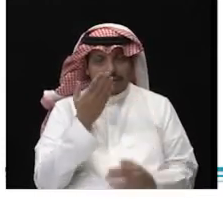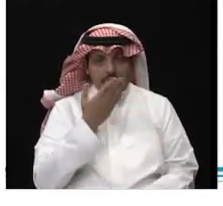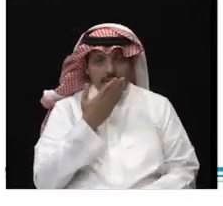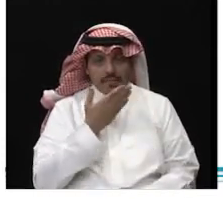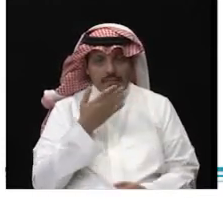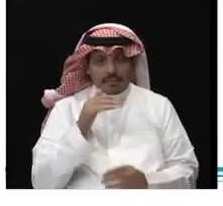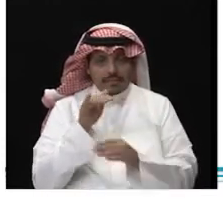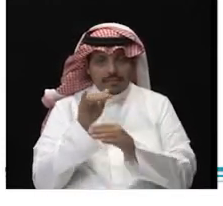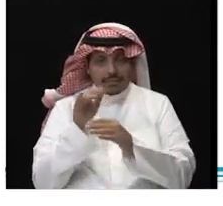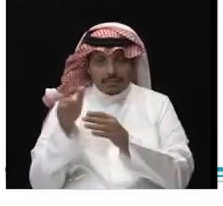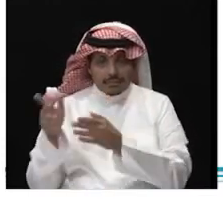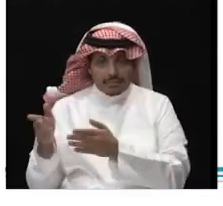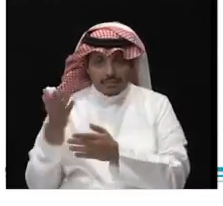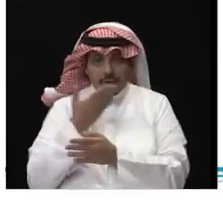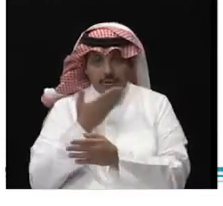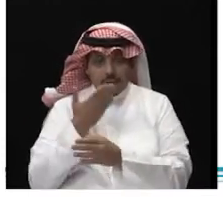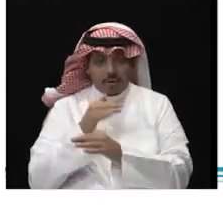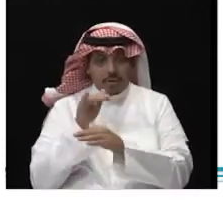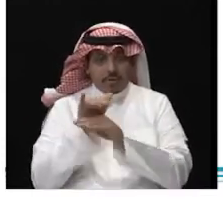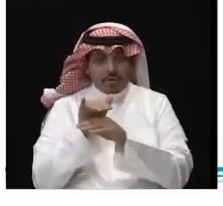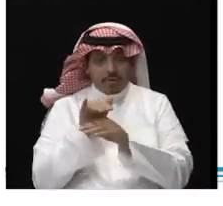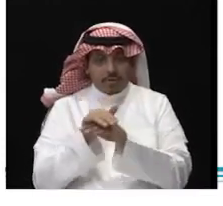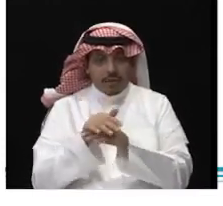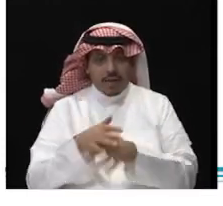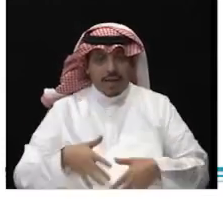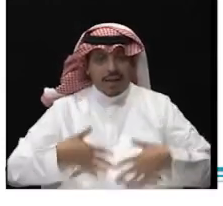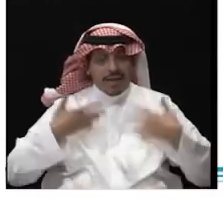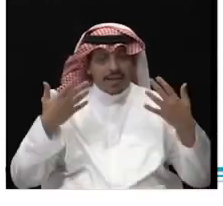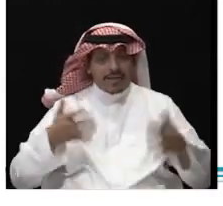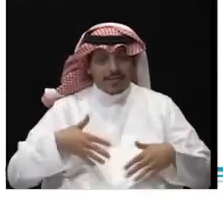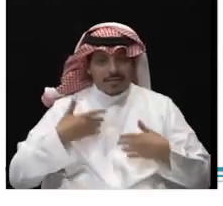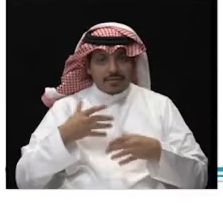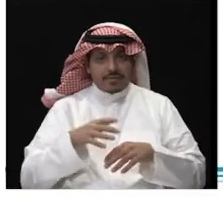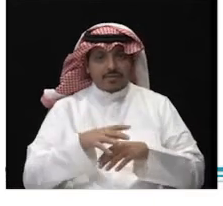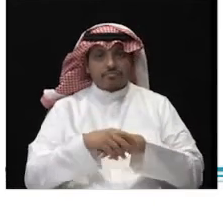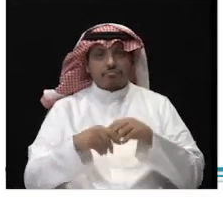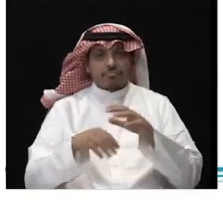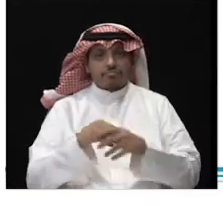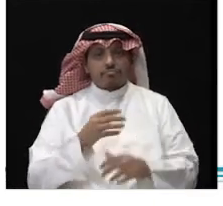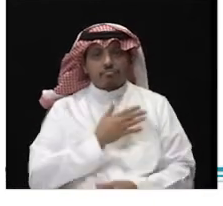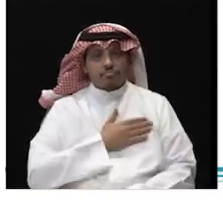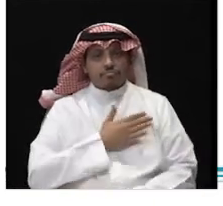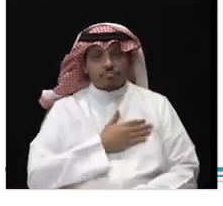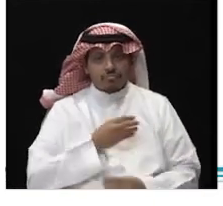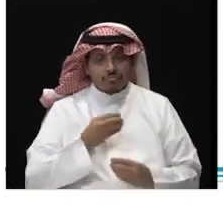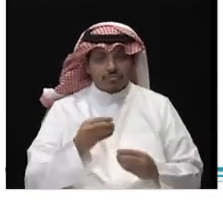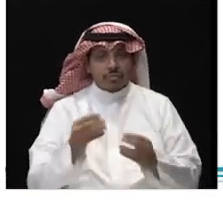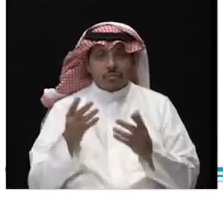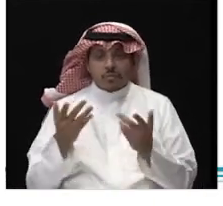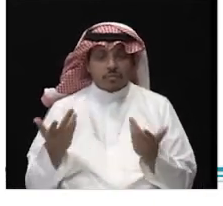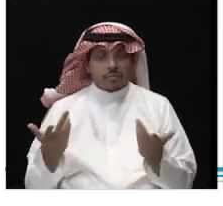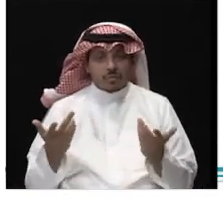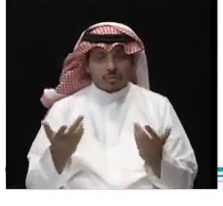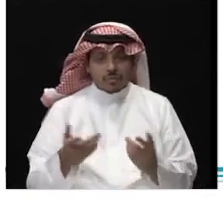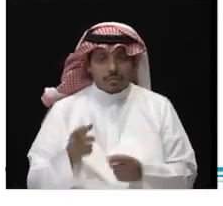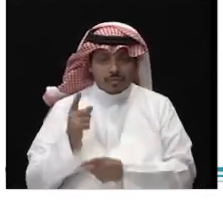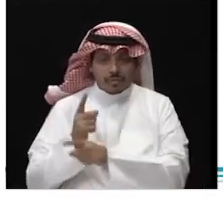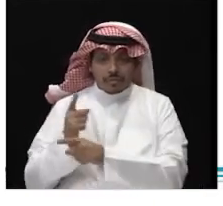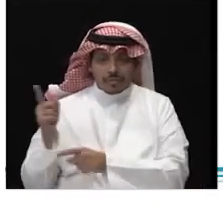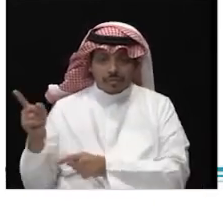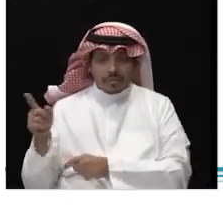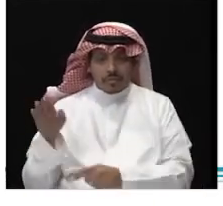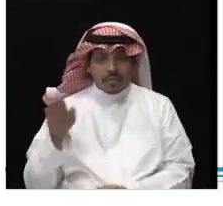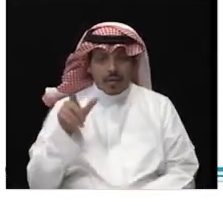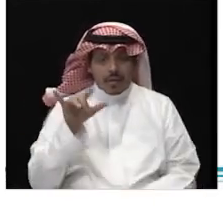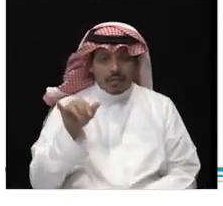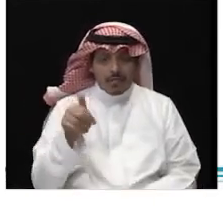لغتي، موضوع الدرس الوحدة الخامسة ألعابي وهواياتي، حرف الغين وحرف الضاء، معكم المعلم سليمان